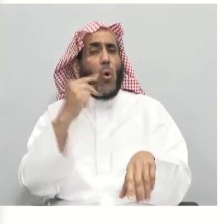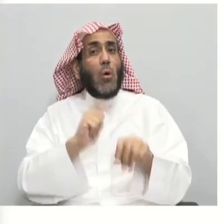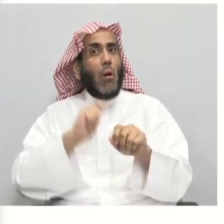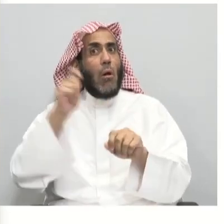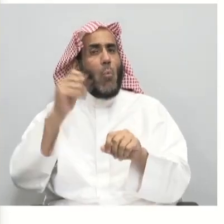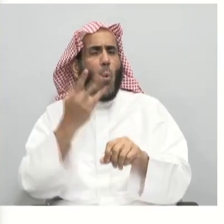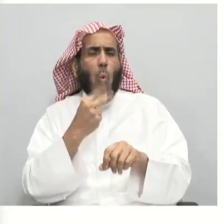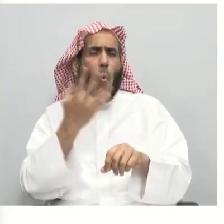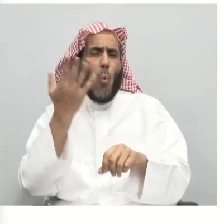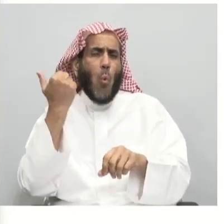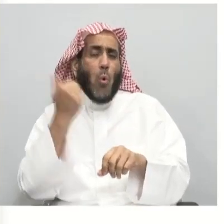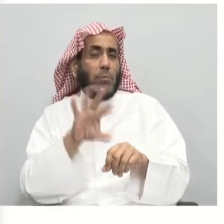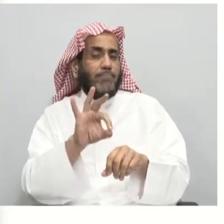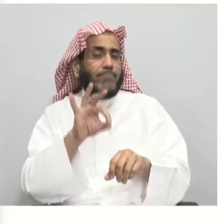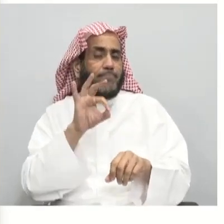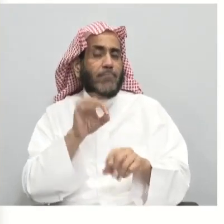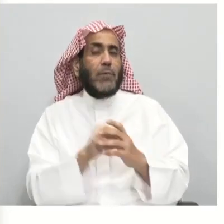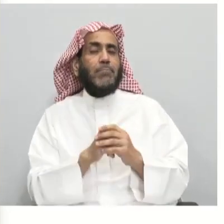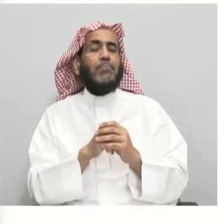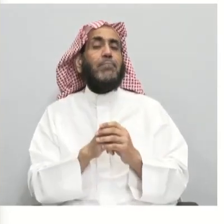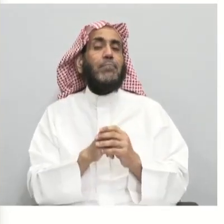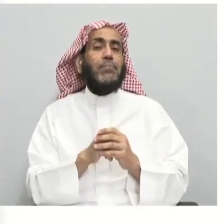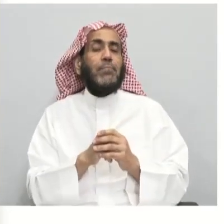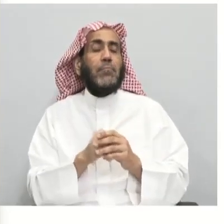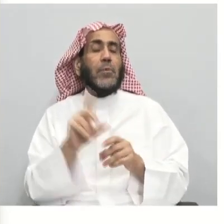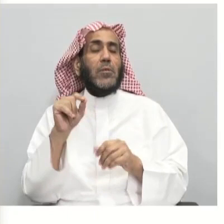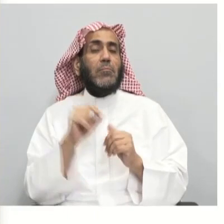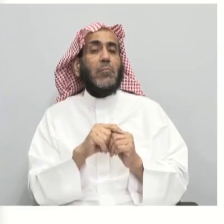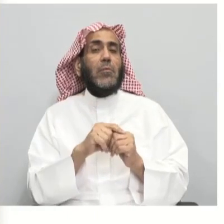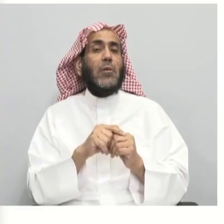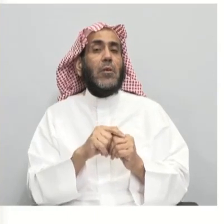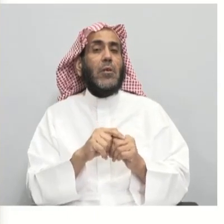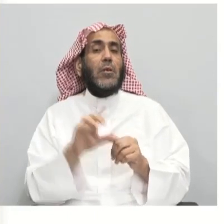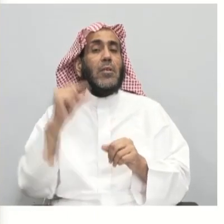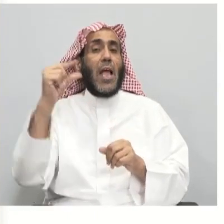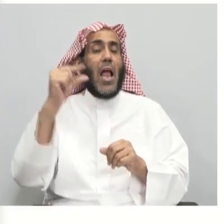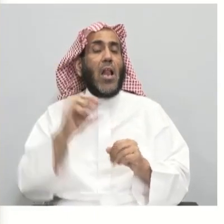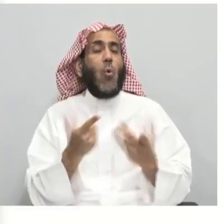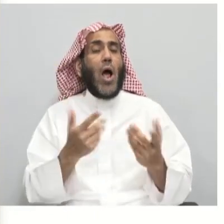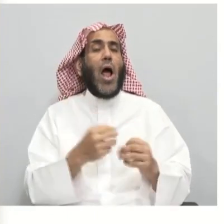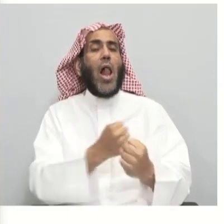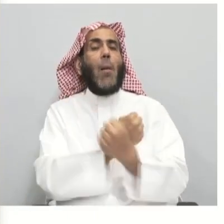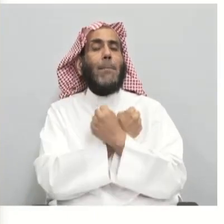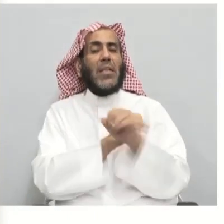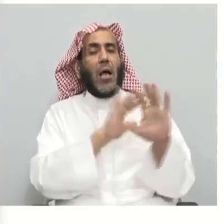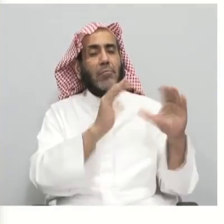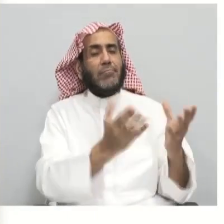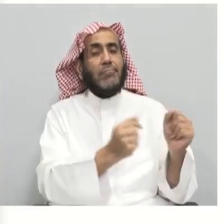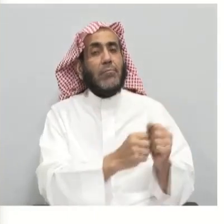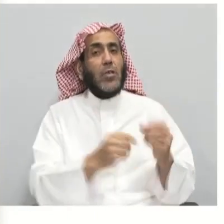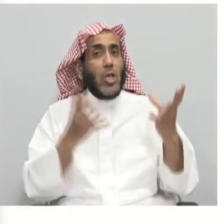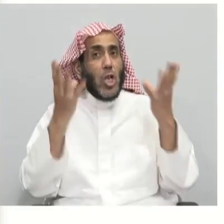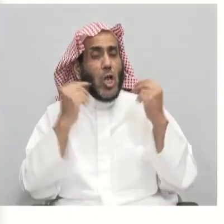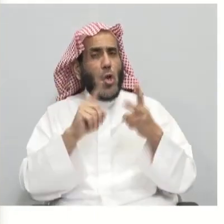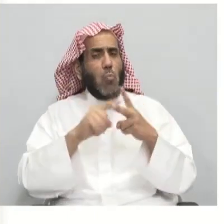القيمه نختار احسنتم دال المتاحف علم